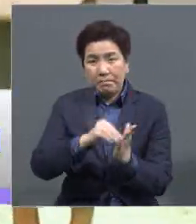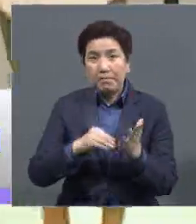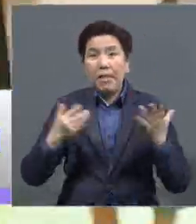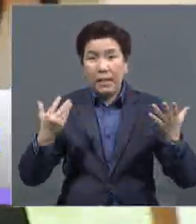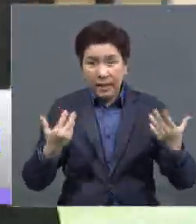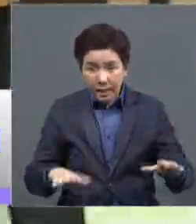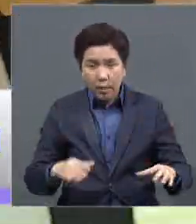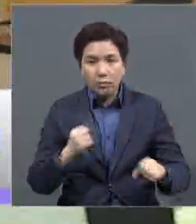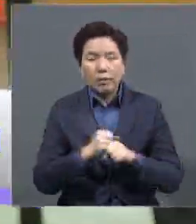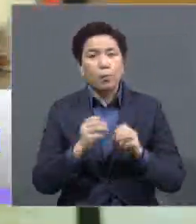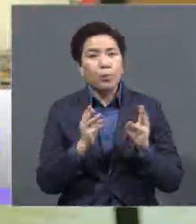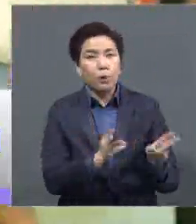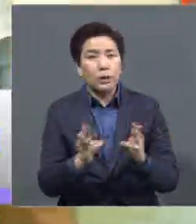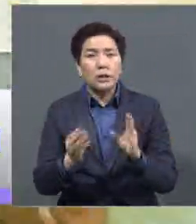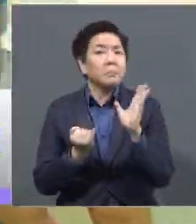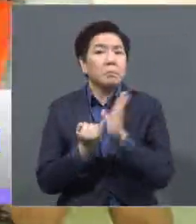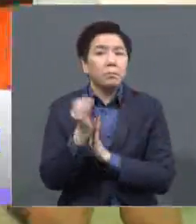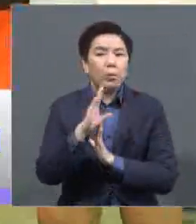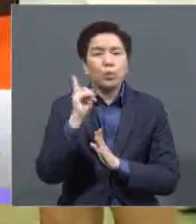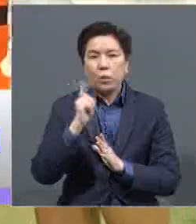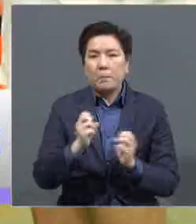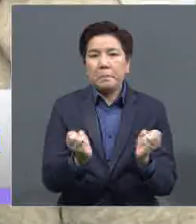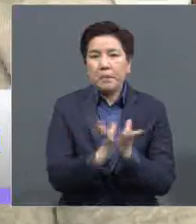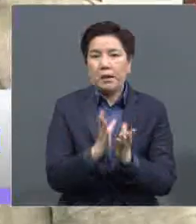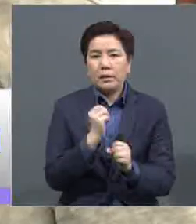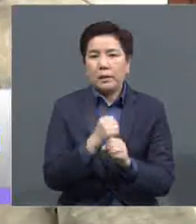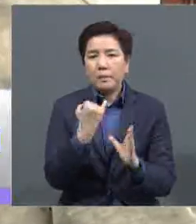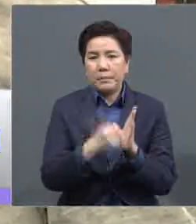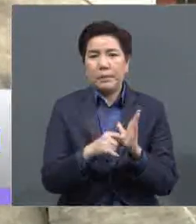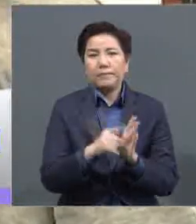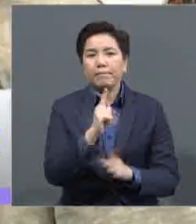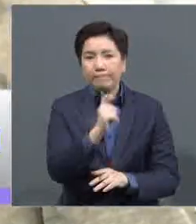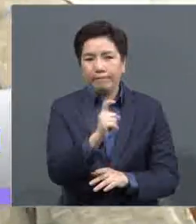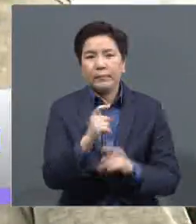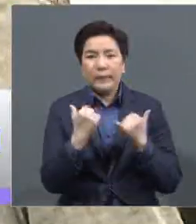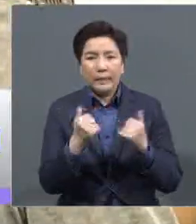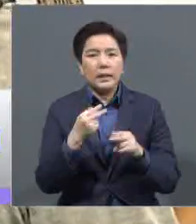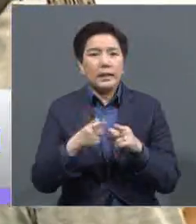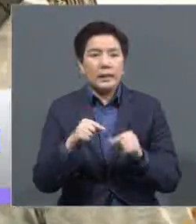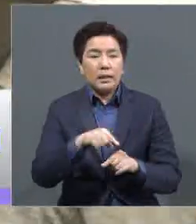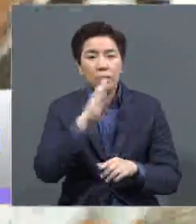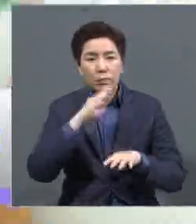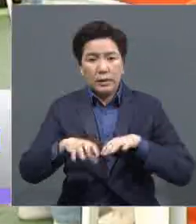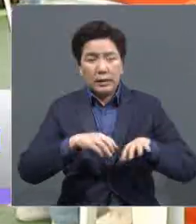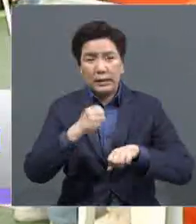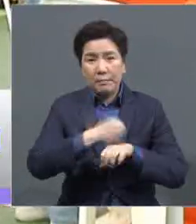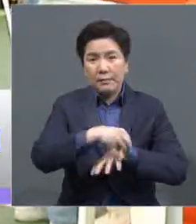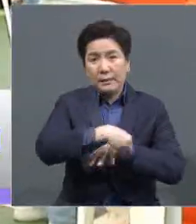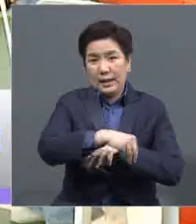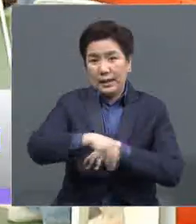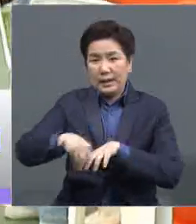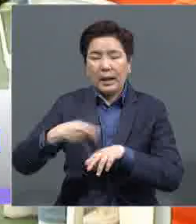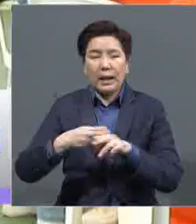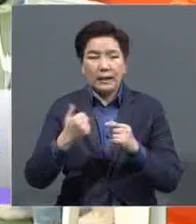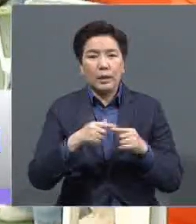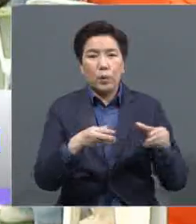หากพบว่าดำเนินการไม่ถูกต้องก็จะมีผลย้อนหลังให้การกระทำนั้นเสียไปค่ะในกรณีการจัดตั้งสาขาของพรรคถิ่นกาขาว